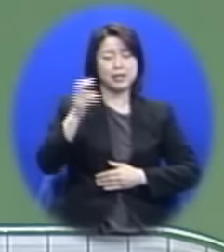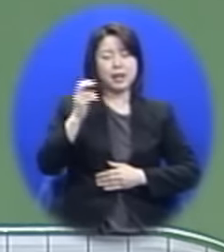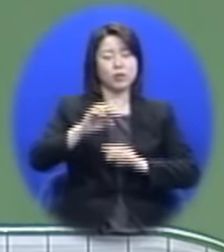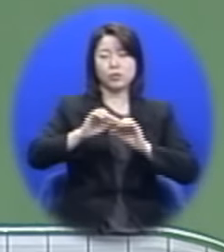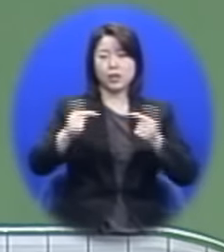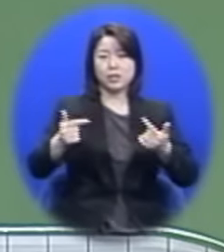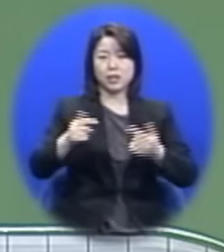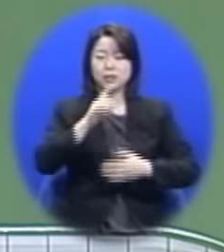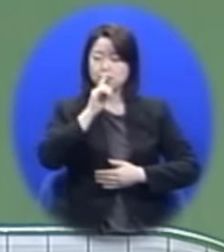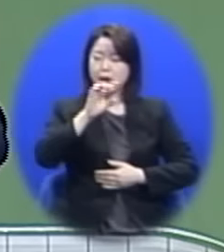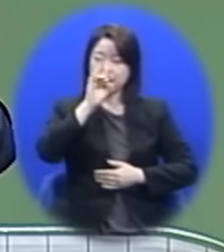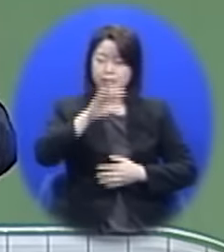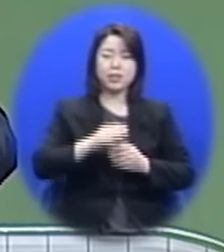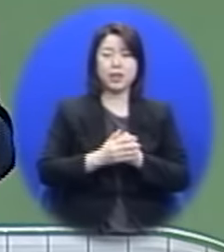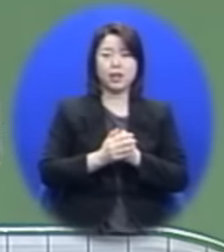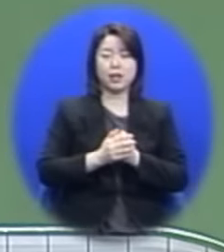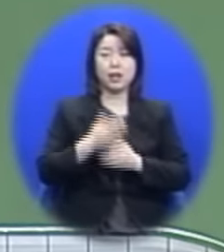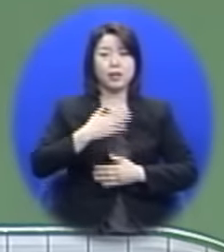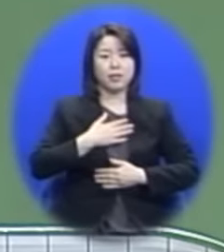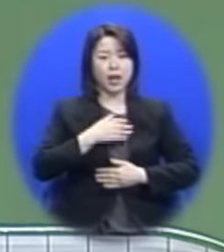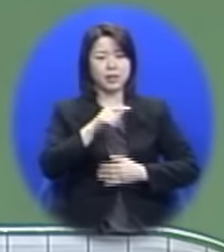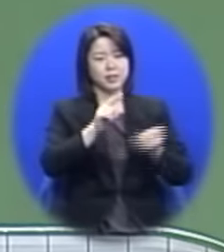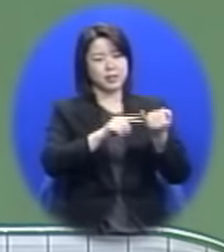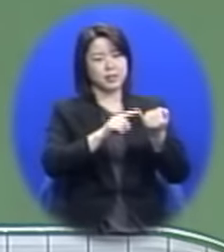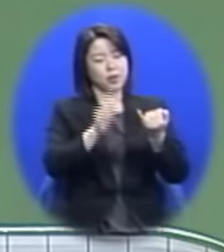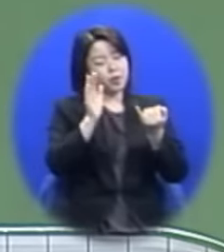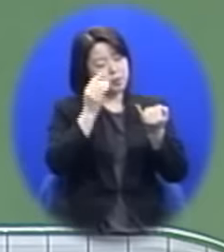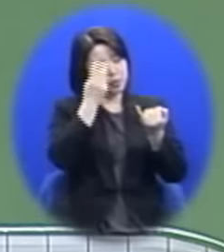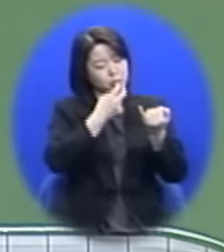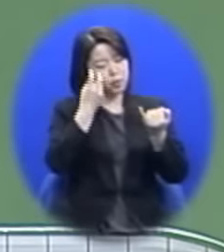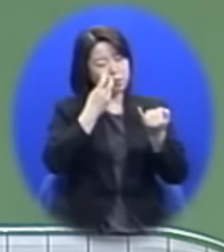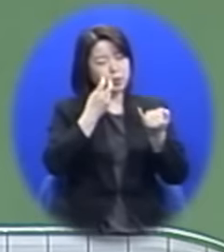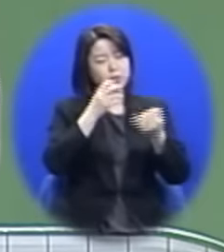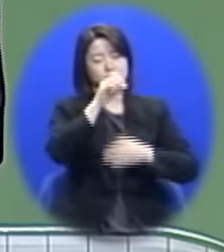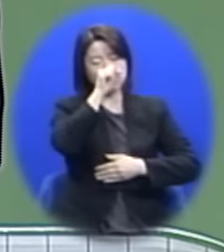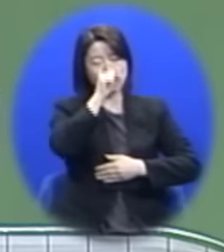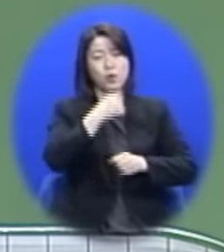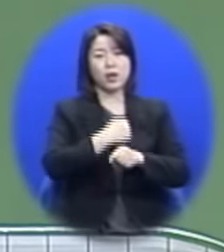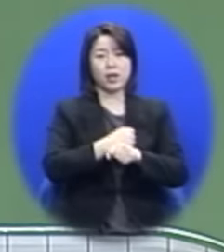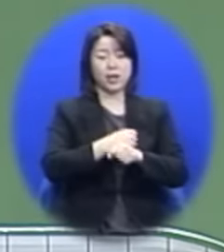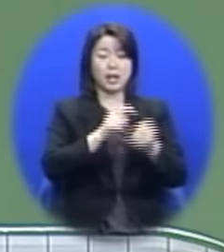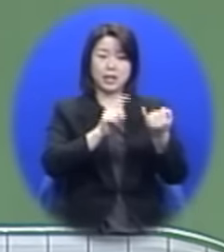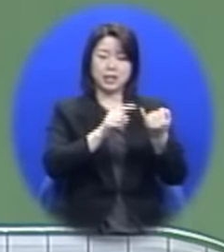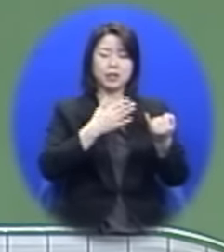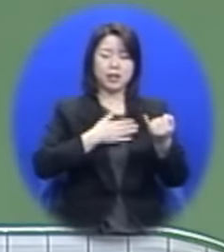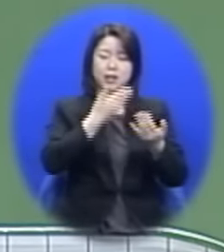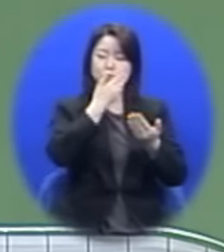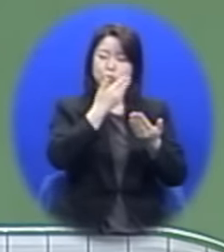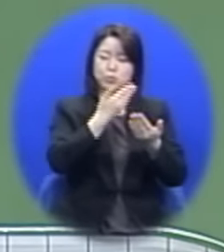된다. 게다가 나는 그녀를 돌보는 것을 좋아한다. 그녀는 나의 소중한 사람이다.